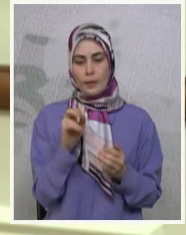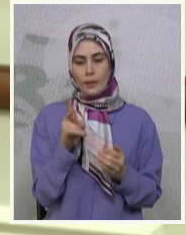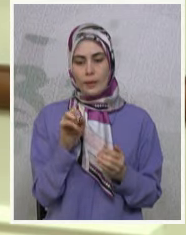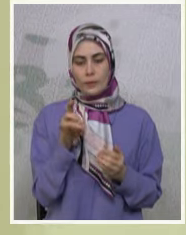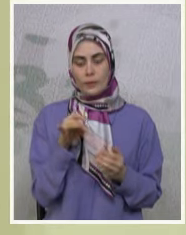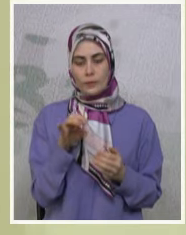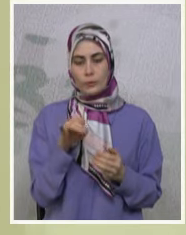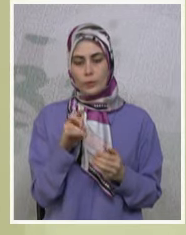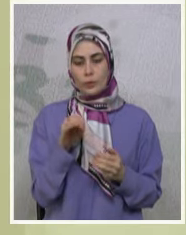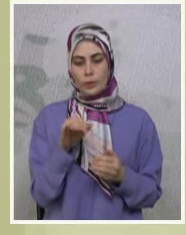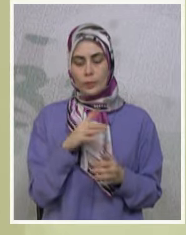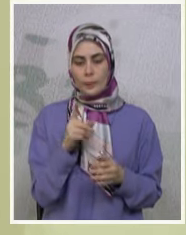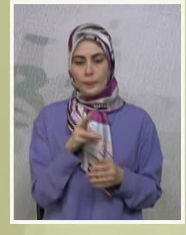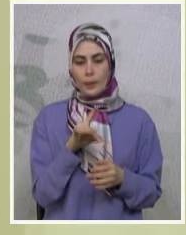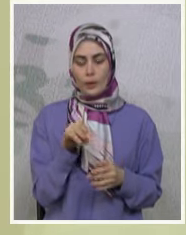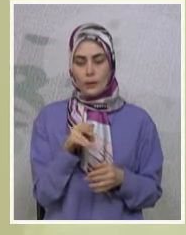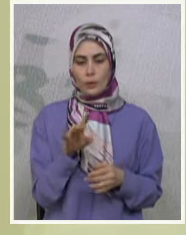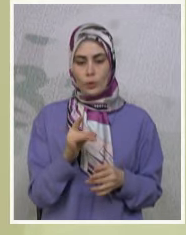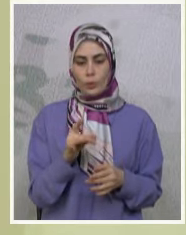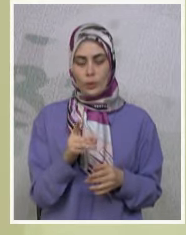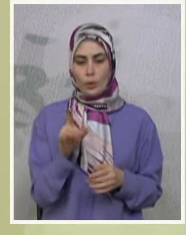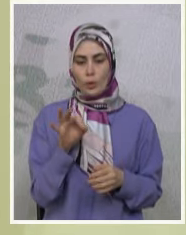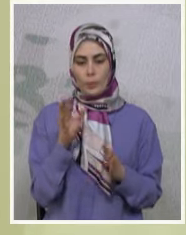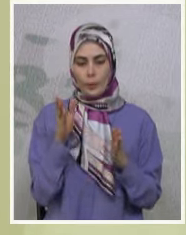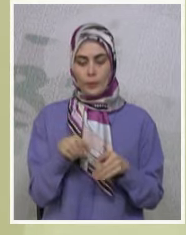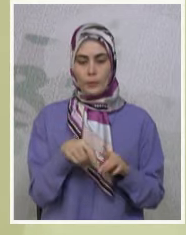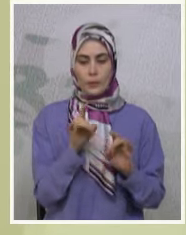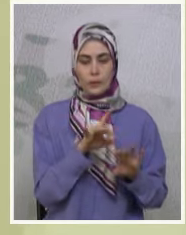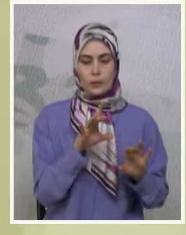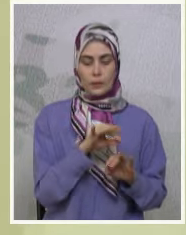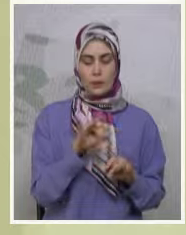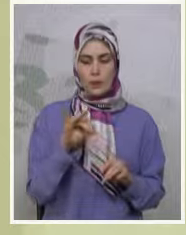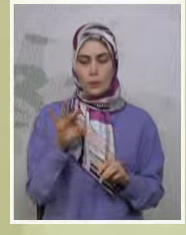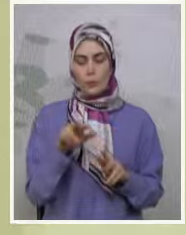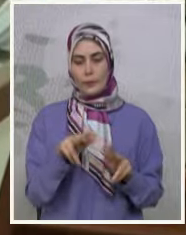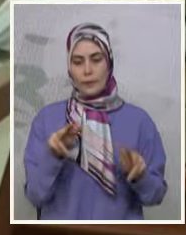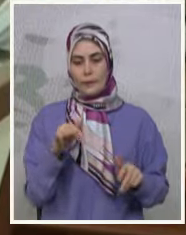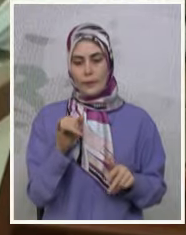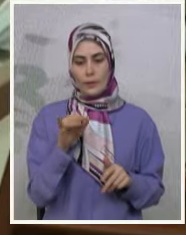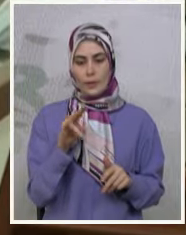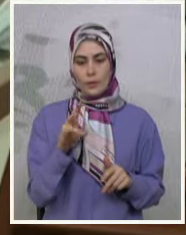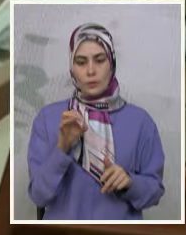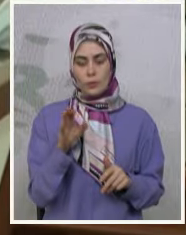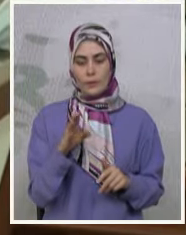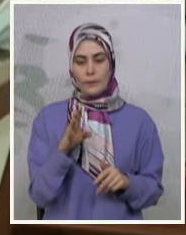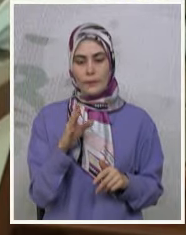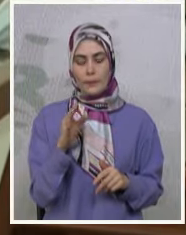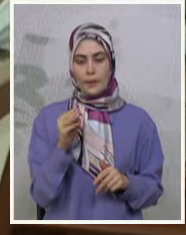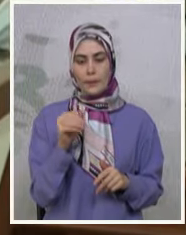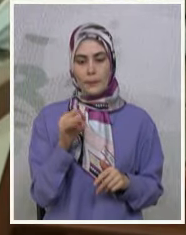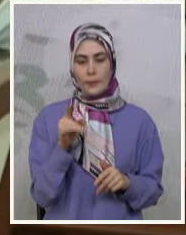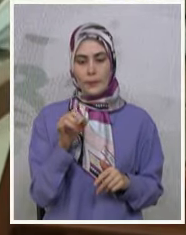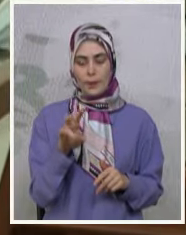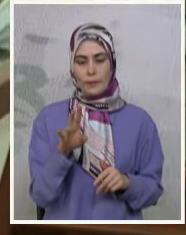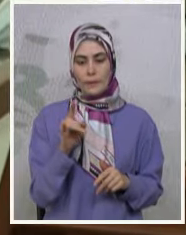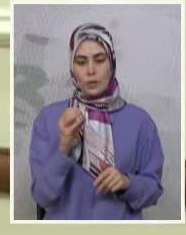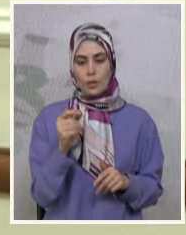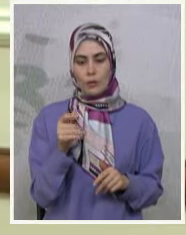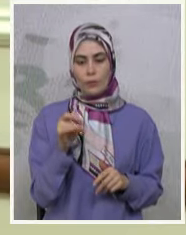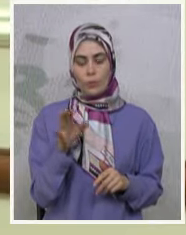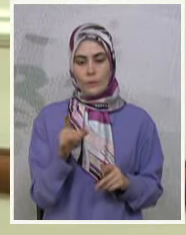более 1 000 000 000 рублей. Об этом доложил главе региона, исполняющий обязанности министра финансов республики Тамерлан Мушугуров. На встрече подвели